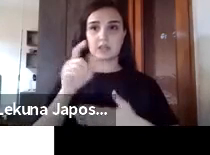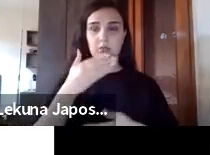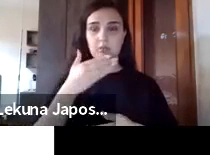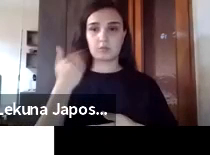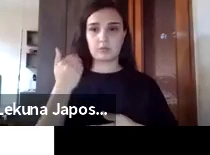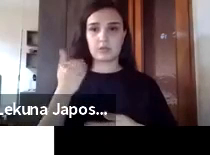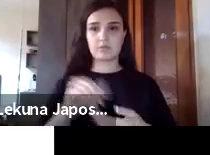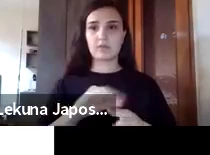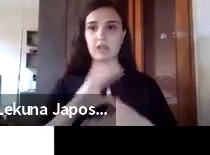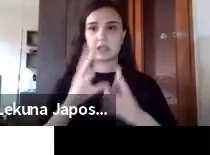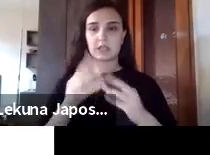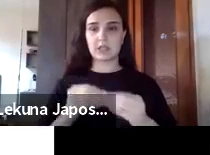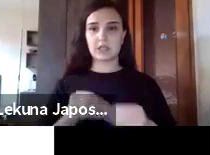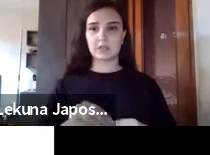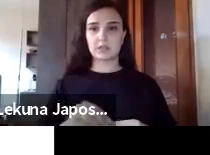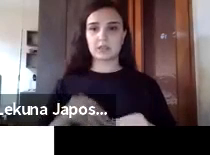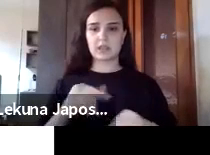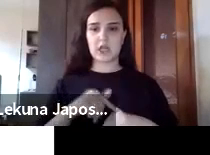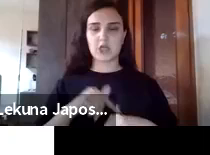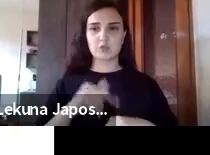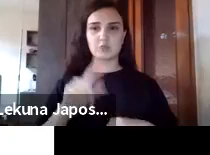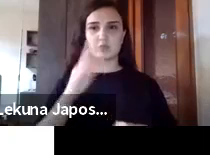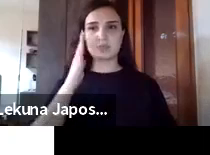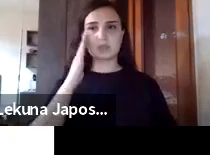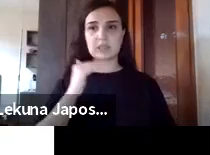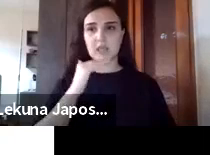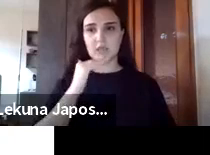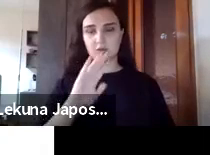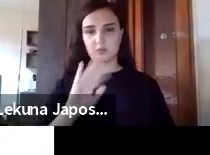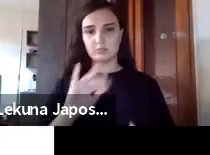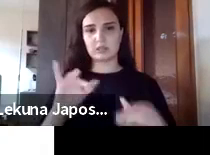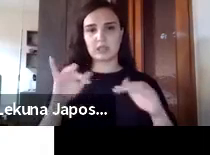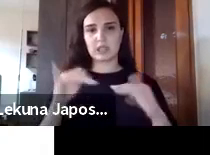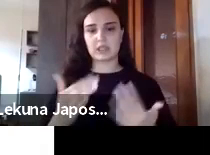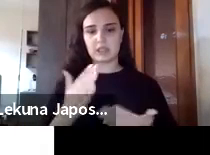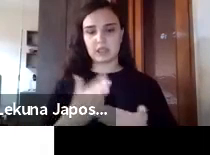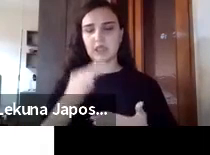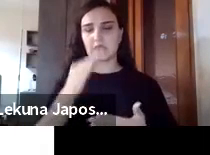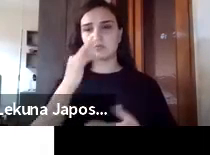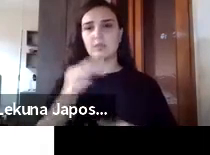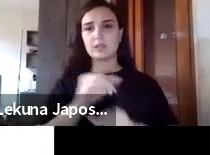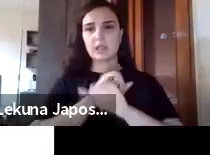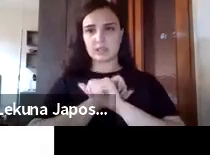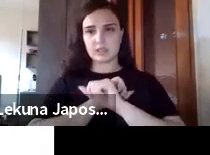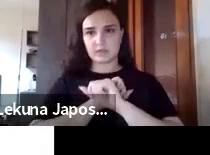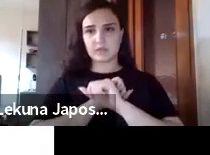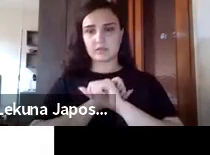აი ყველანაირად ნახეთ გაგრძნობინათ, რომ ძილი არ თყოფნით, დაღლილი ხართ, გეუბნებათ, რომ დაისვენეთ.